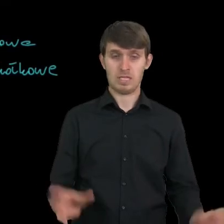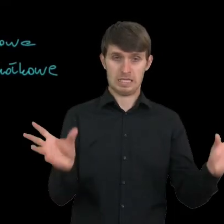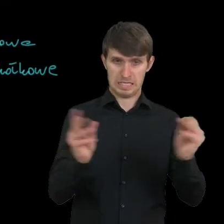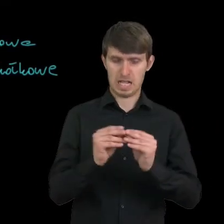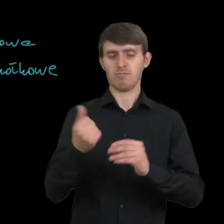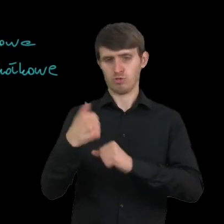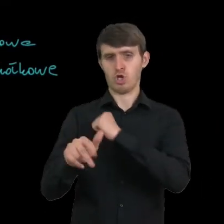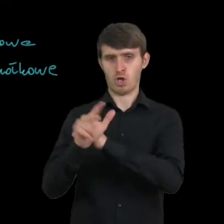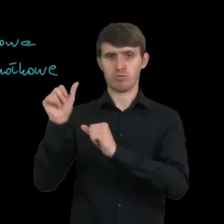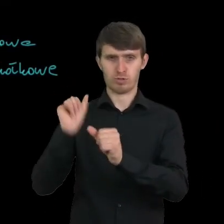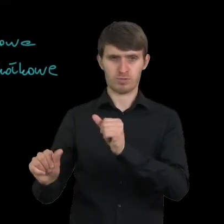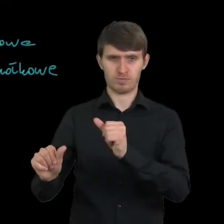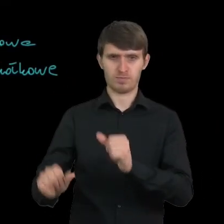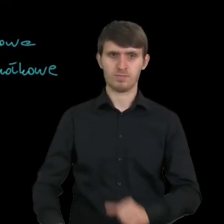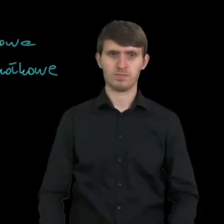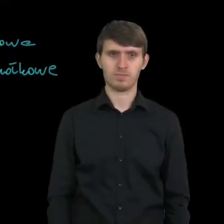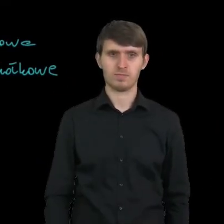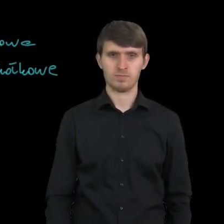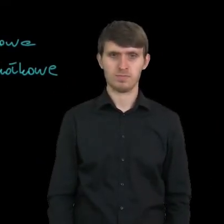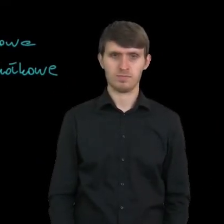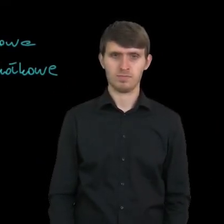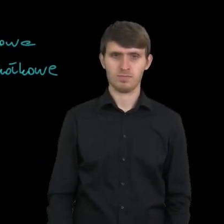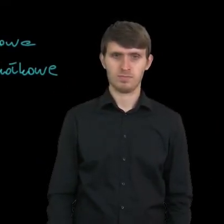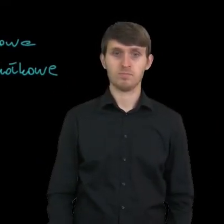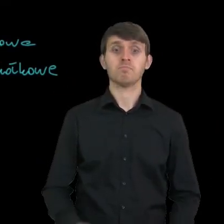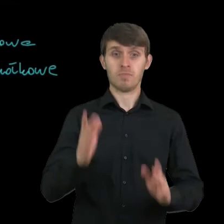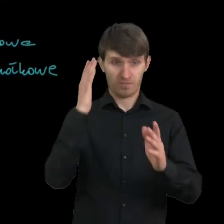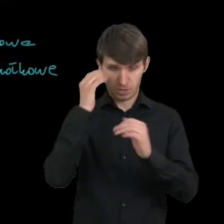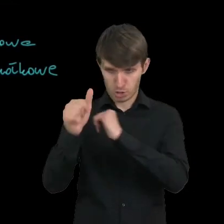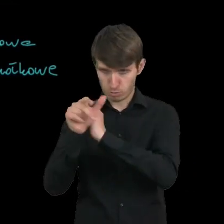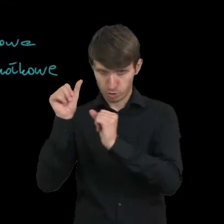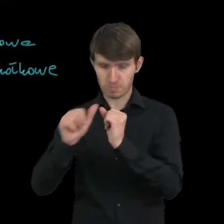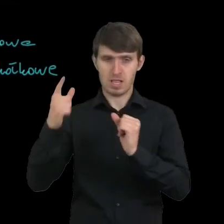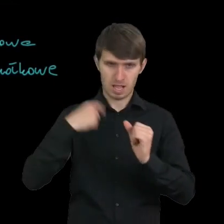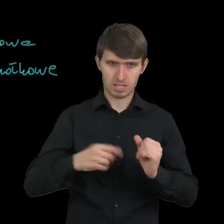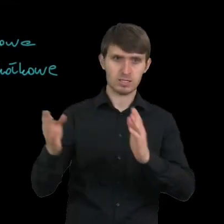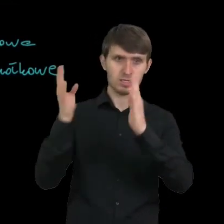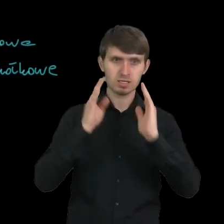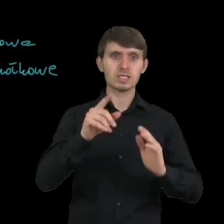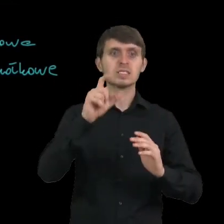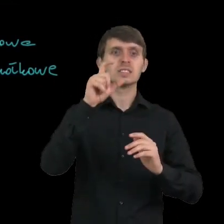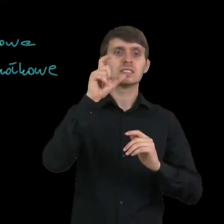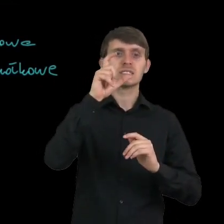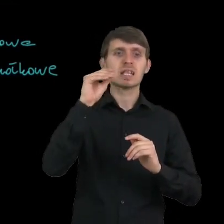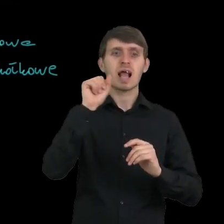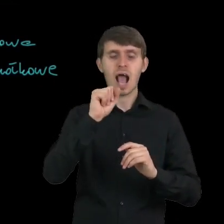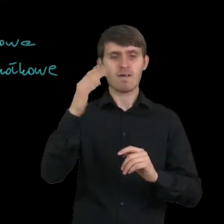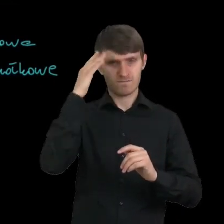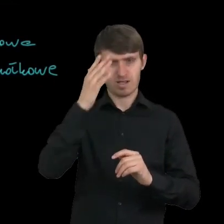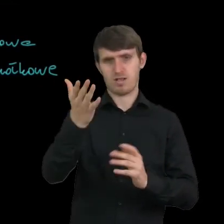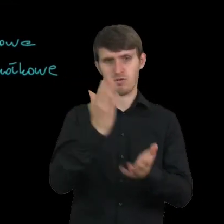tutaj. Wiemy, że te miary tych dwóch kątów sumuje się do 180 stopni. I wiemy, że